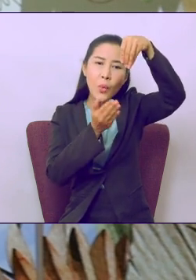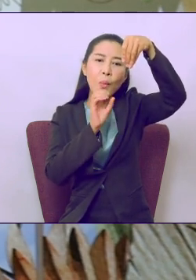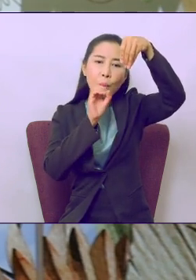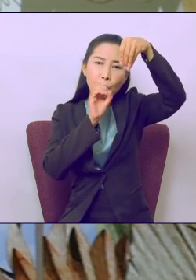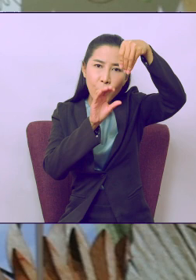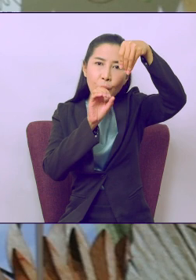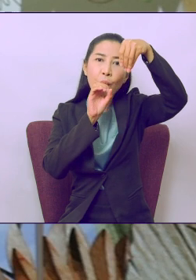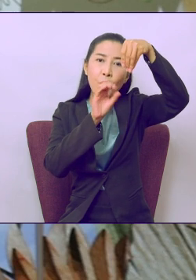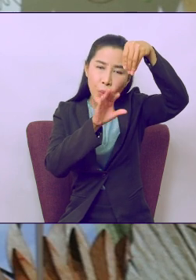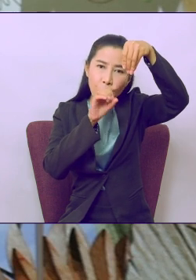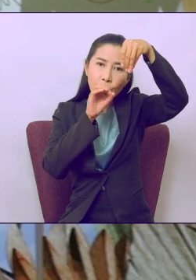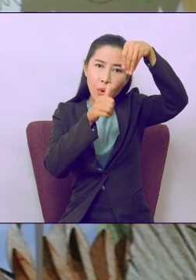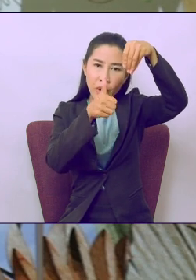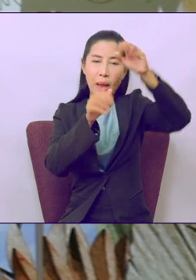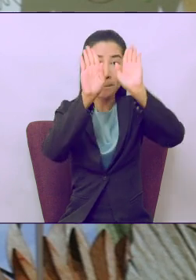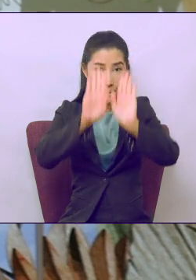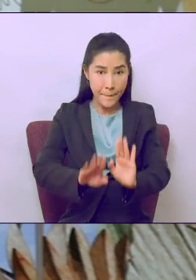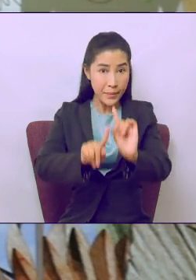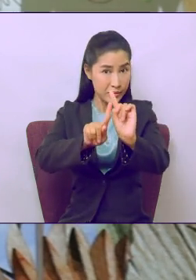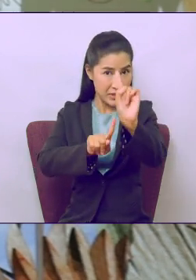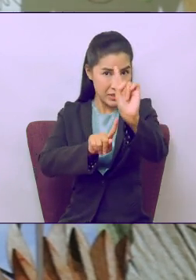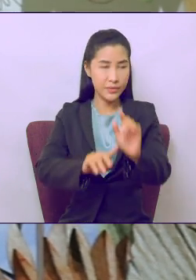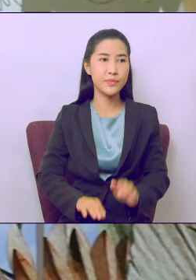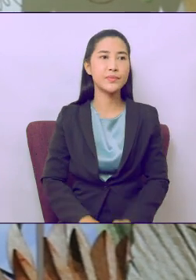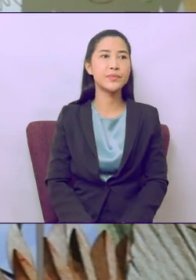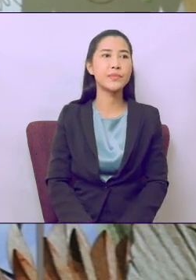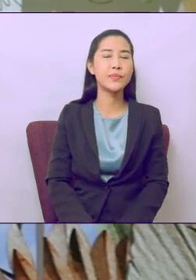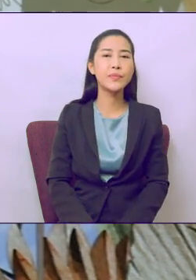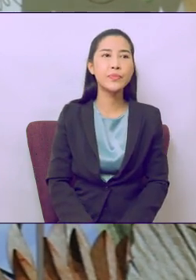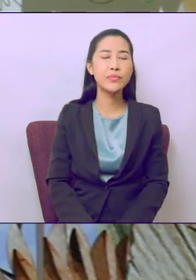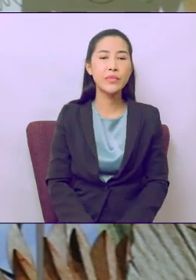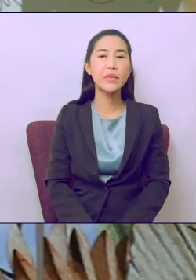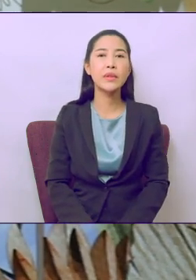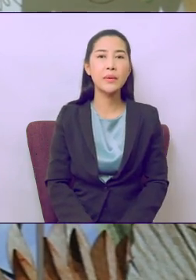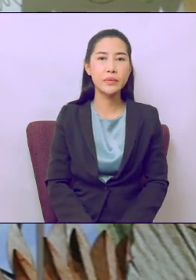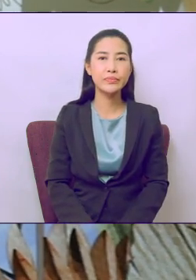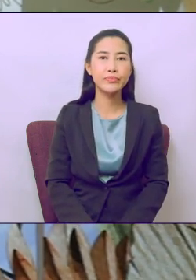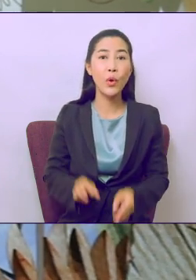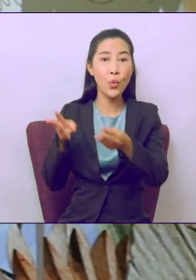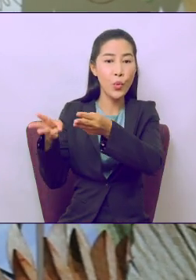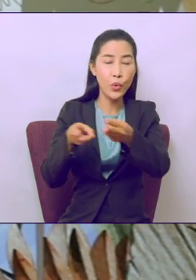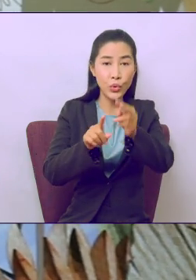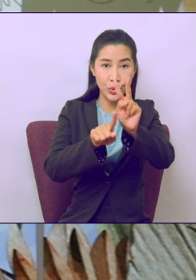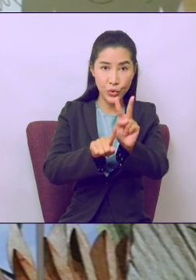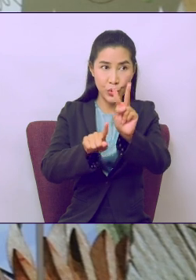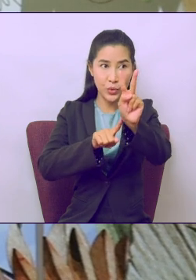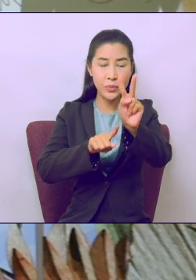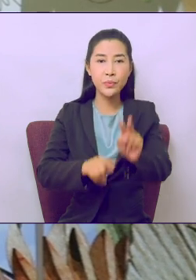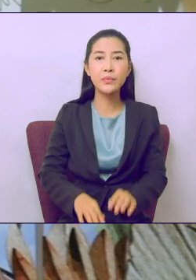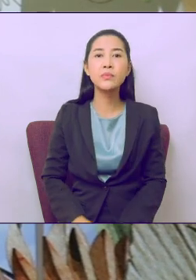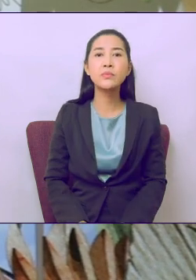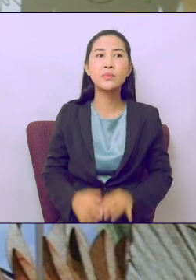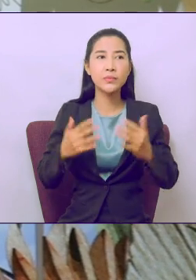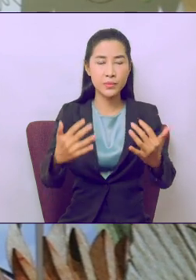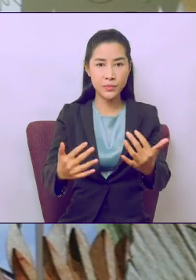ครับอันนี้ก็คือแบบที่ 1นะครับอ่ะคราวนี้นะครับแบบที่ 2เนี่ยนะครับจะเป็นการหาย